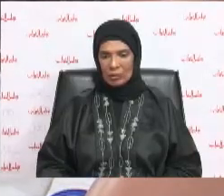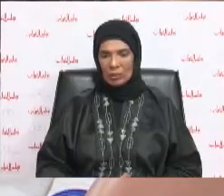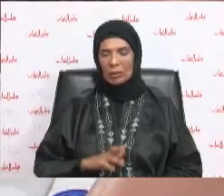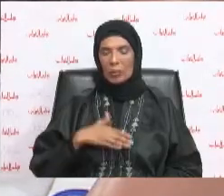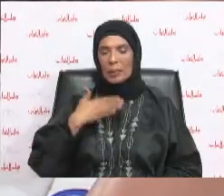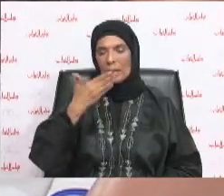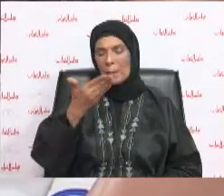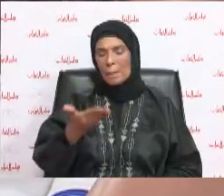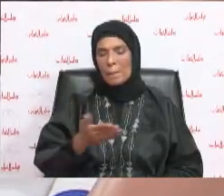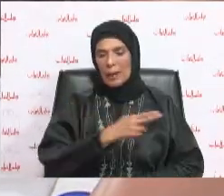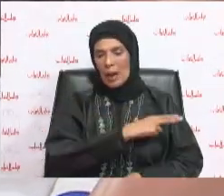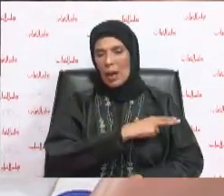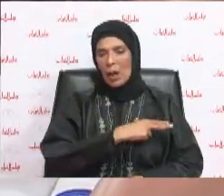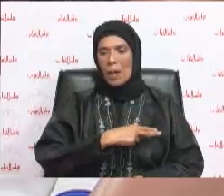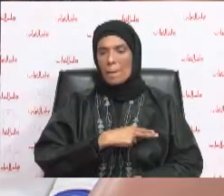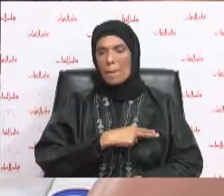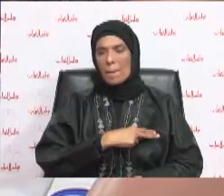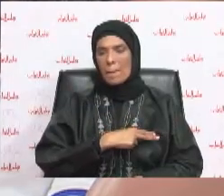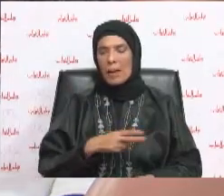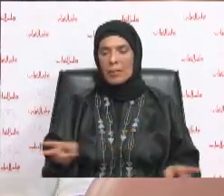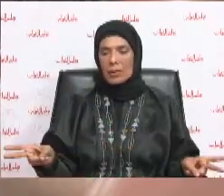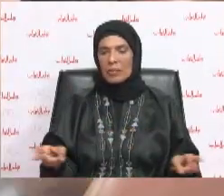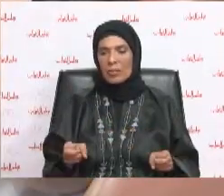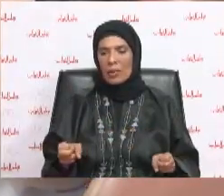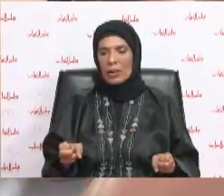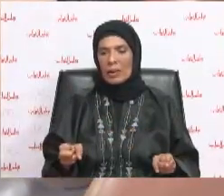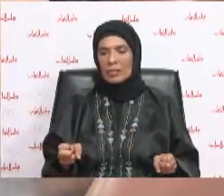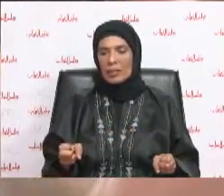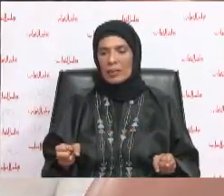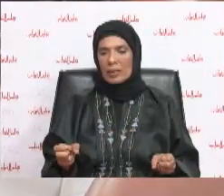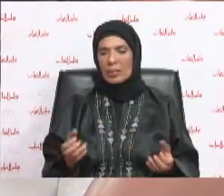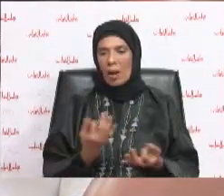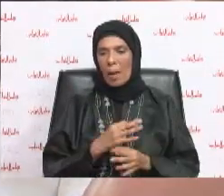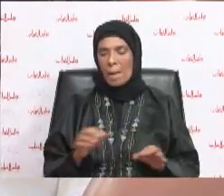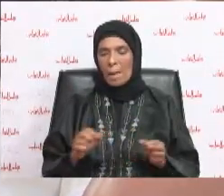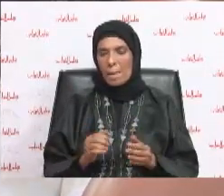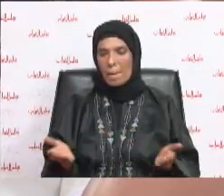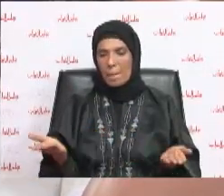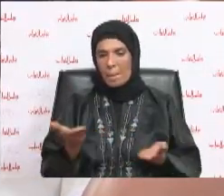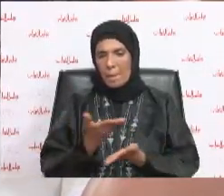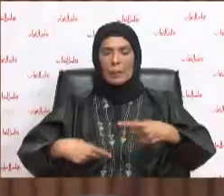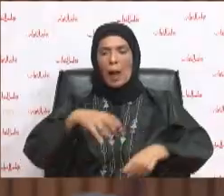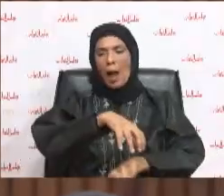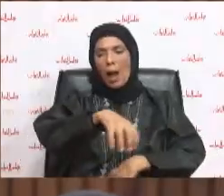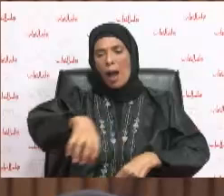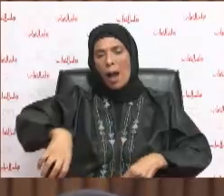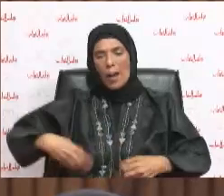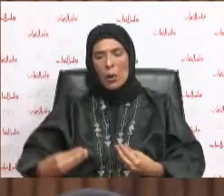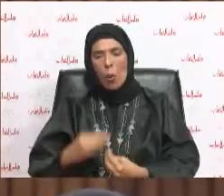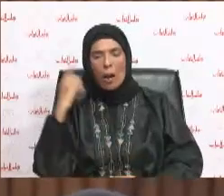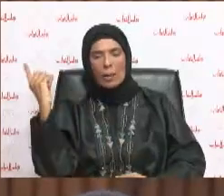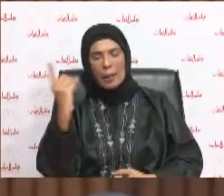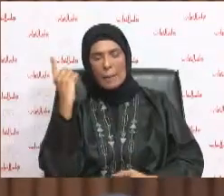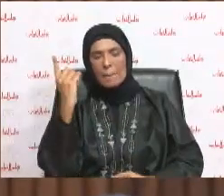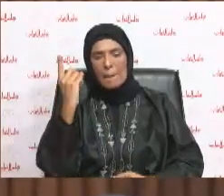اللي يبذلها في الاتفاقيات، والأمانة يعني هذه الاتفاقيات المستمرة بين الدول في على مستوى